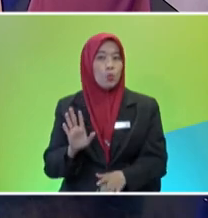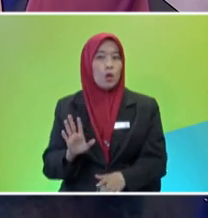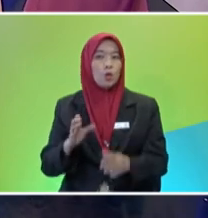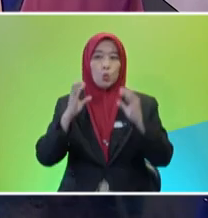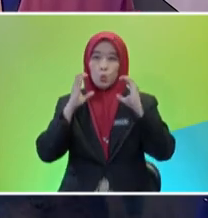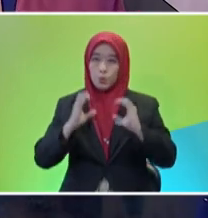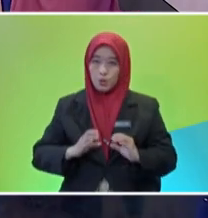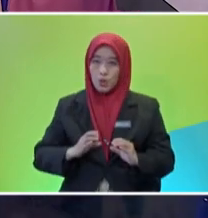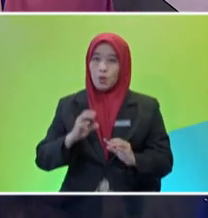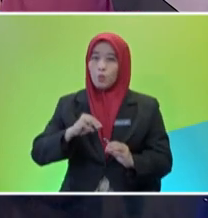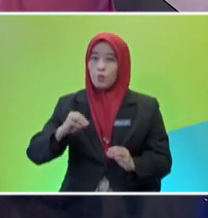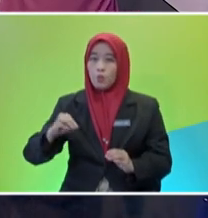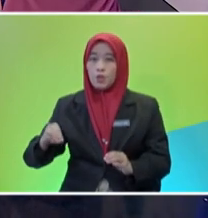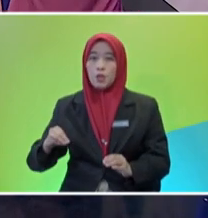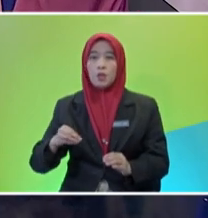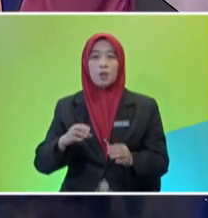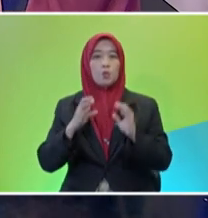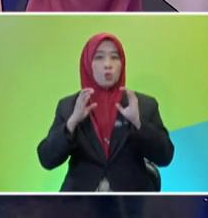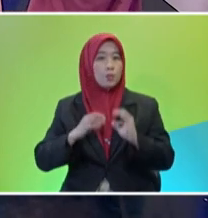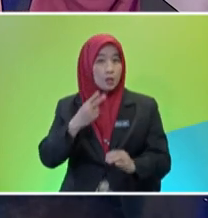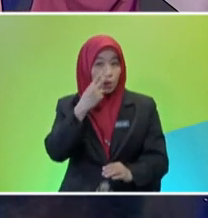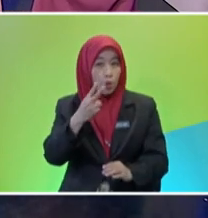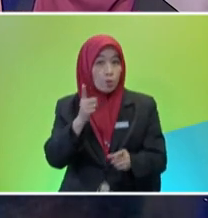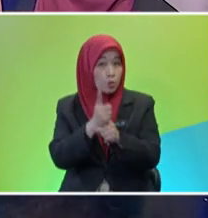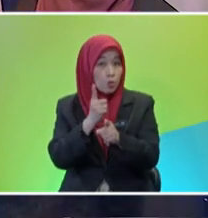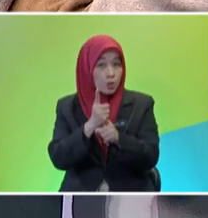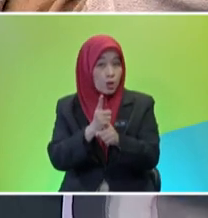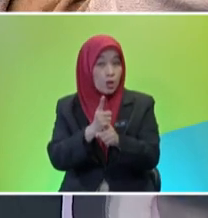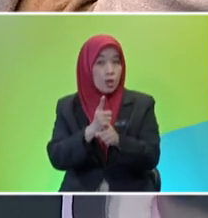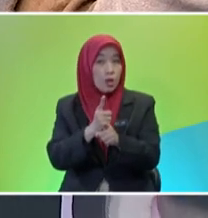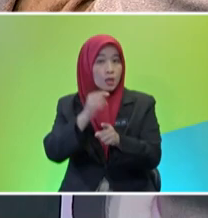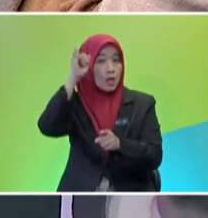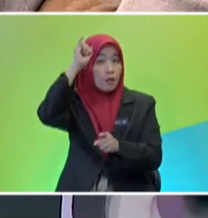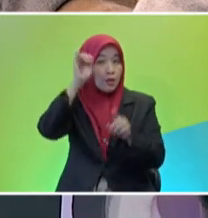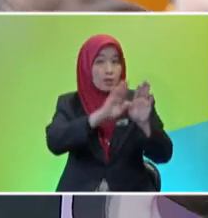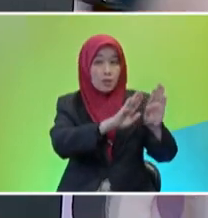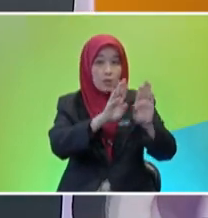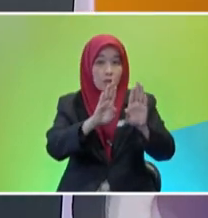Cuba. Murid-murid di sebelah sana cuba lihat, betul tak Irfan tampal? Betul tak tempat dia tu?